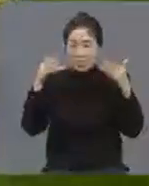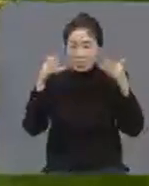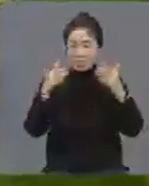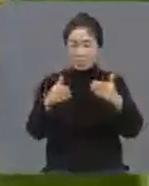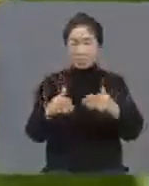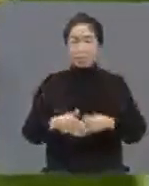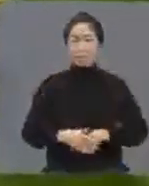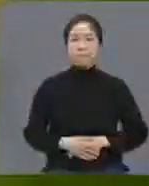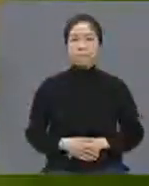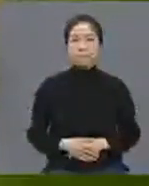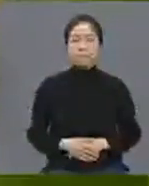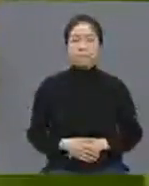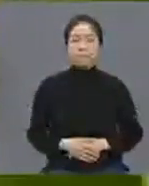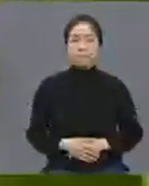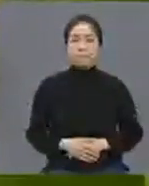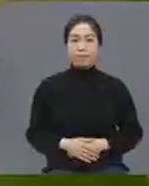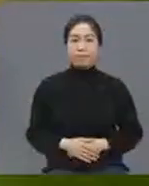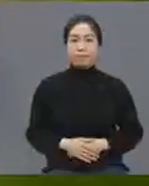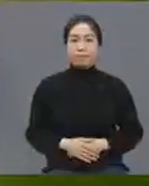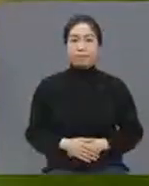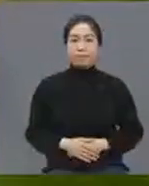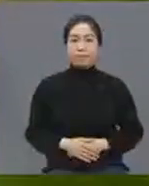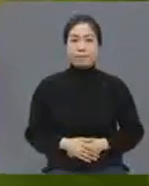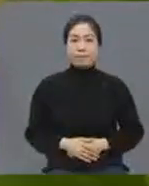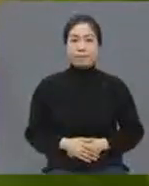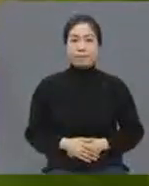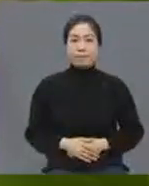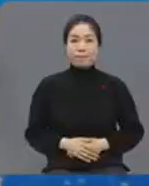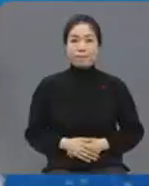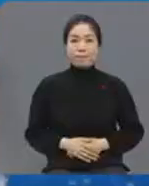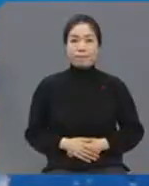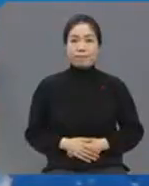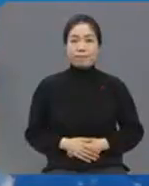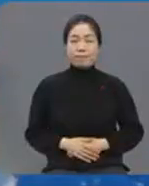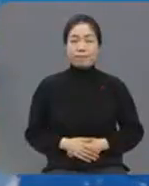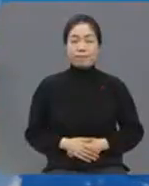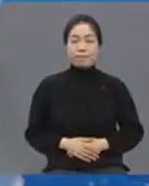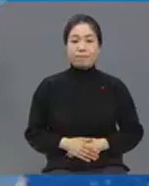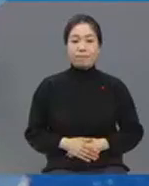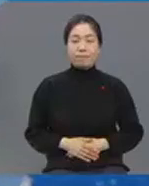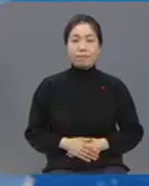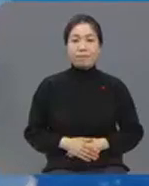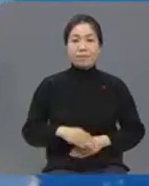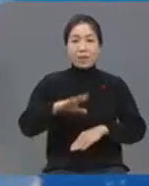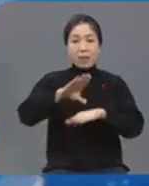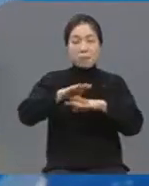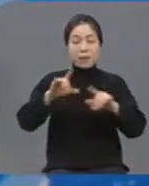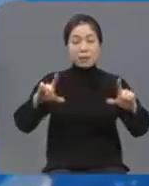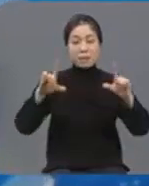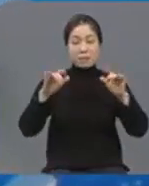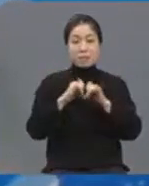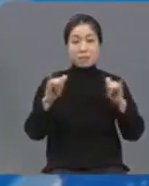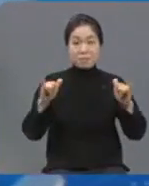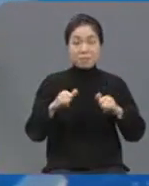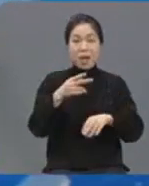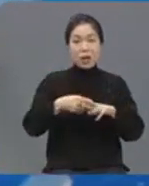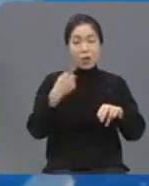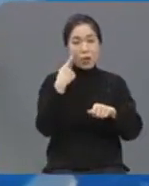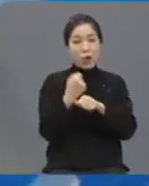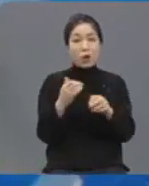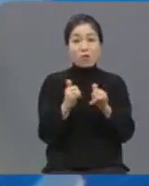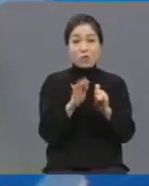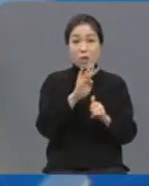있습니다 KBS 뉴스 최정민 방송인이자 요리 연구가인 백종원 도본 코리아